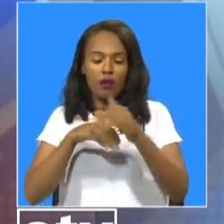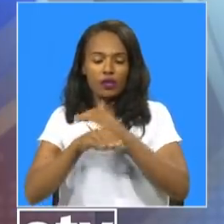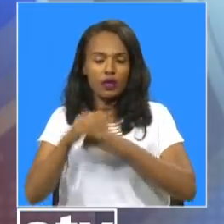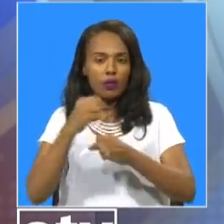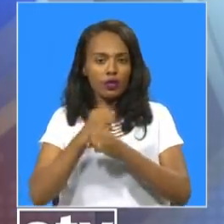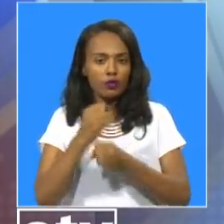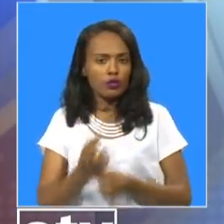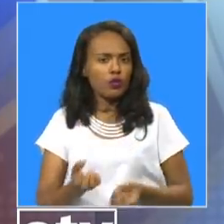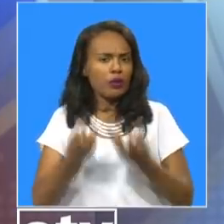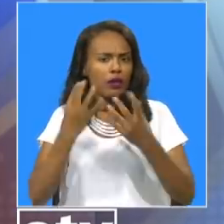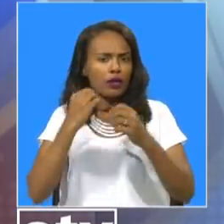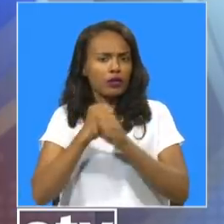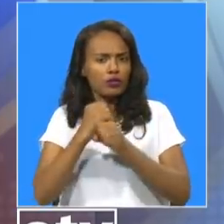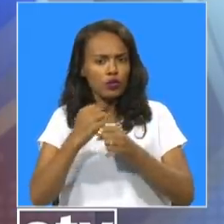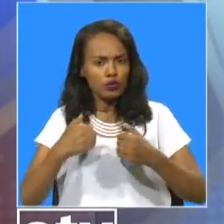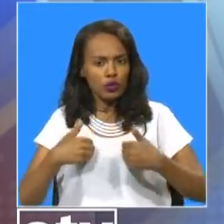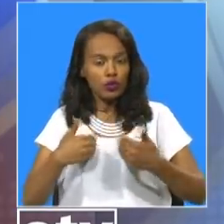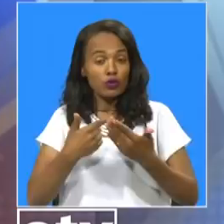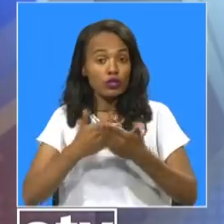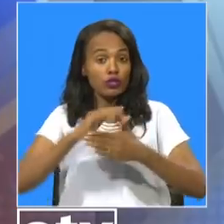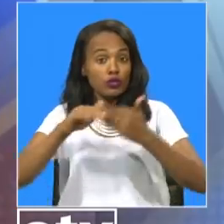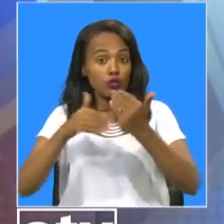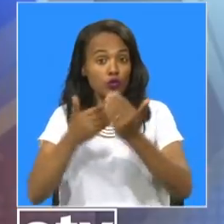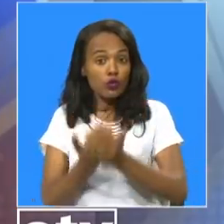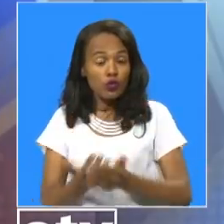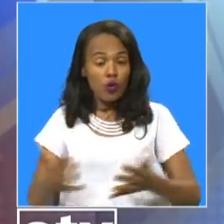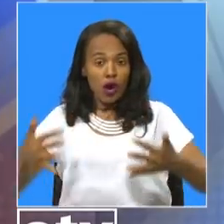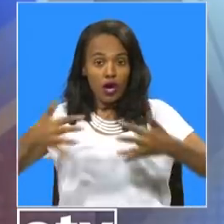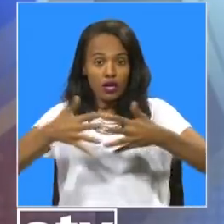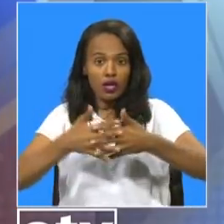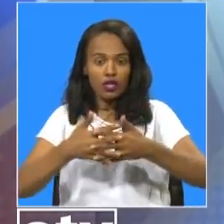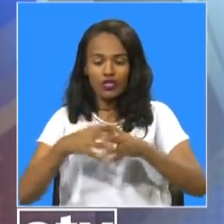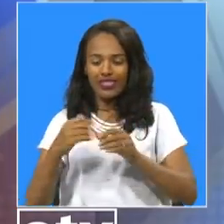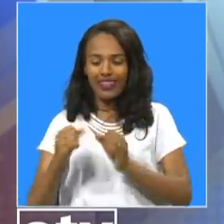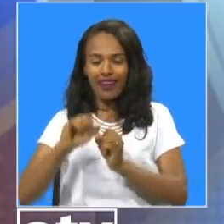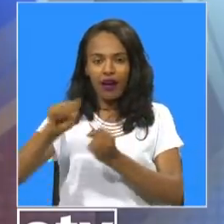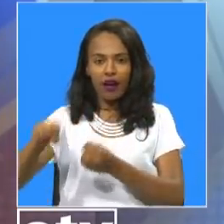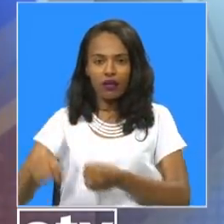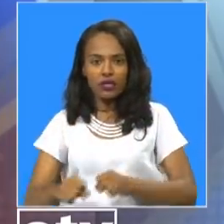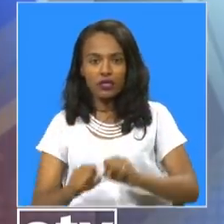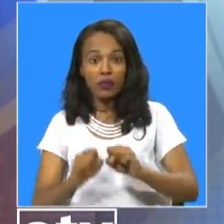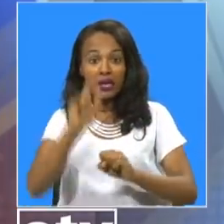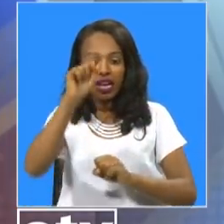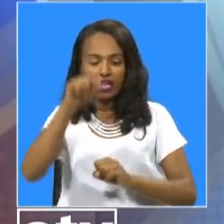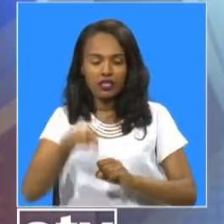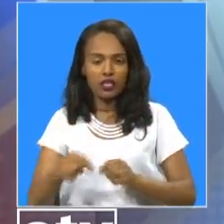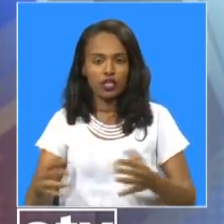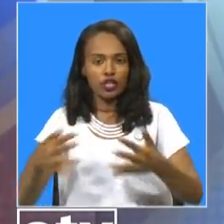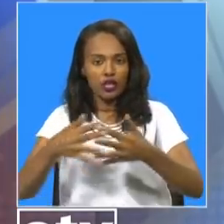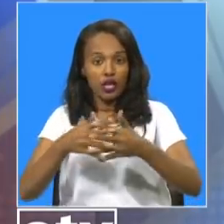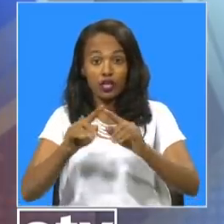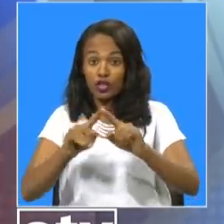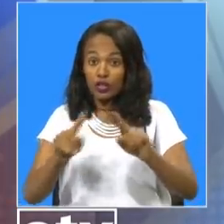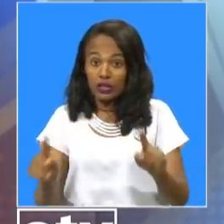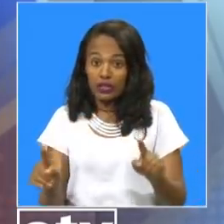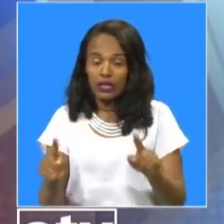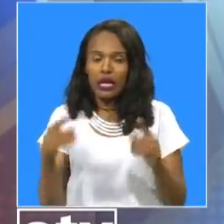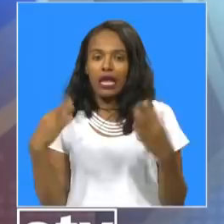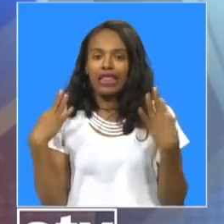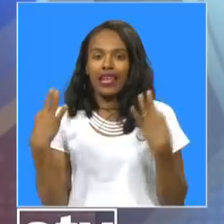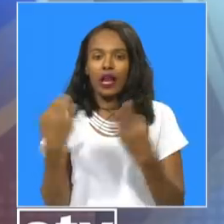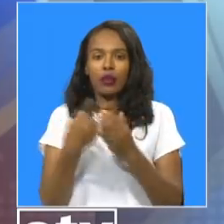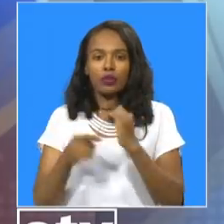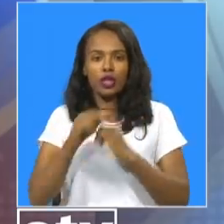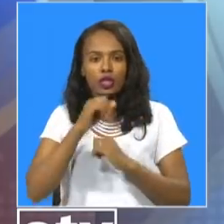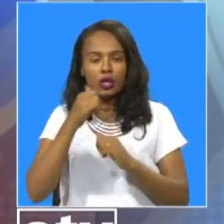እየተሰሩ ያሉ በርካታ ስራዎች አሉ። እነዚህን ሁሉ አቀናይተን ጠንካራ ሲስተም ከላይ እስከታች የተቀናጀ ግን ጤና